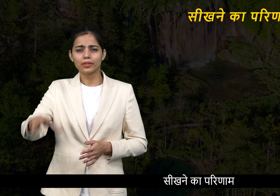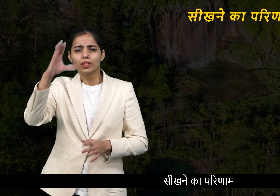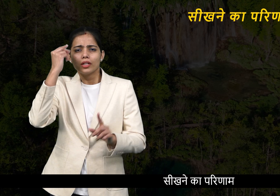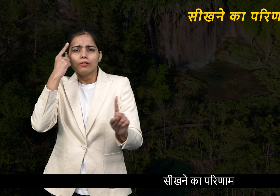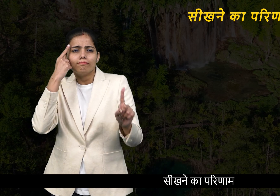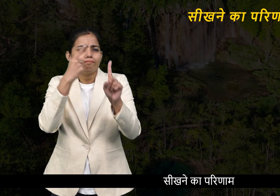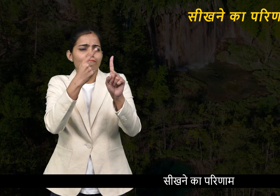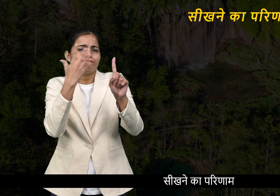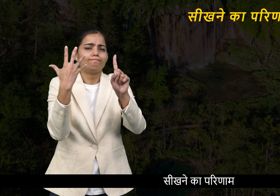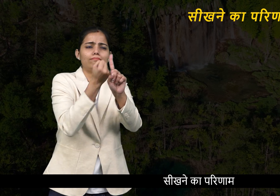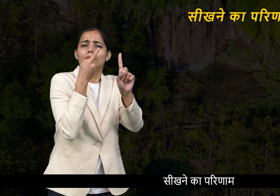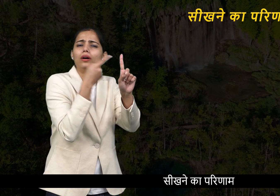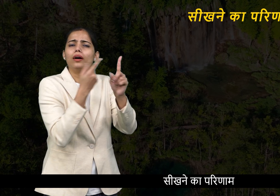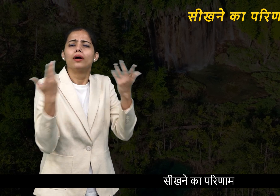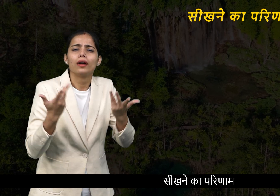सीखने का परिणाम।